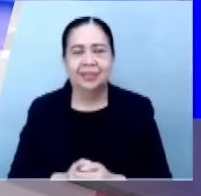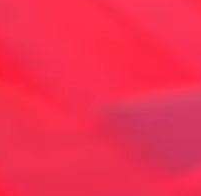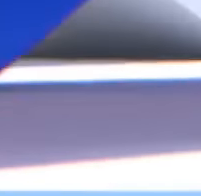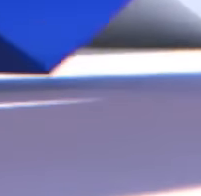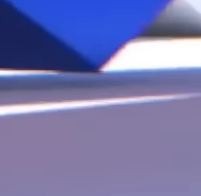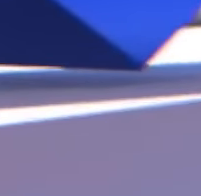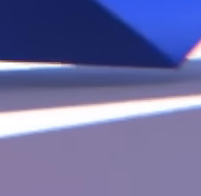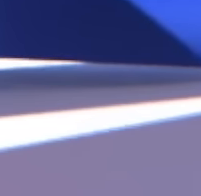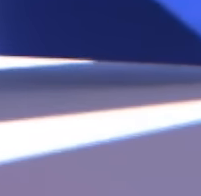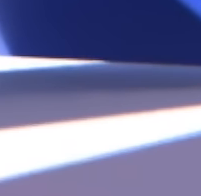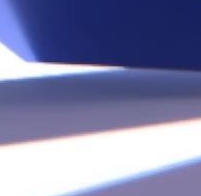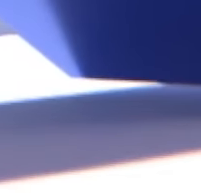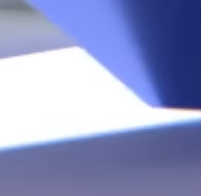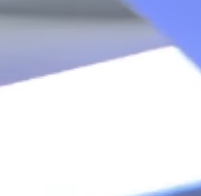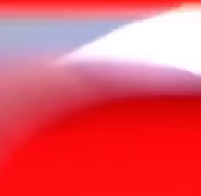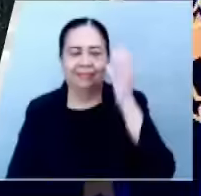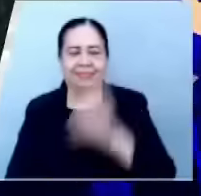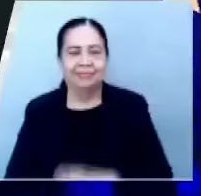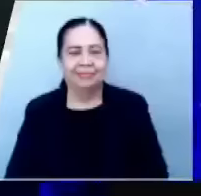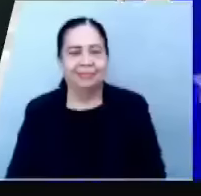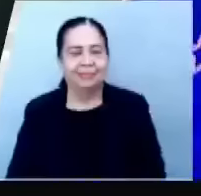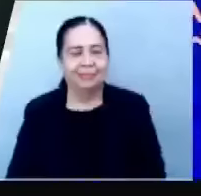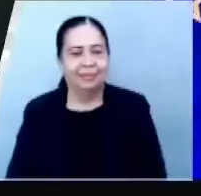Nelson Canlas.